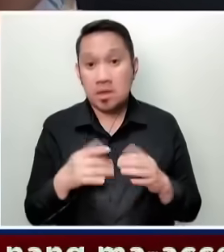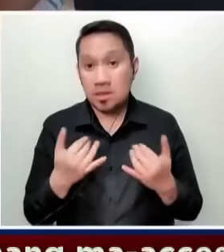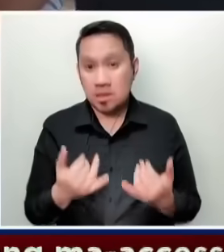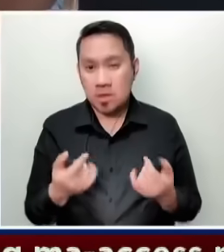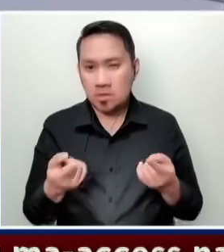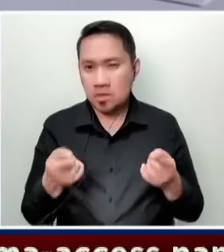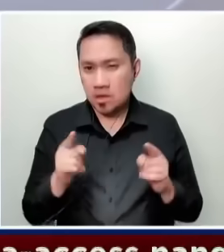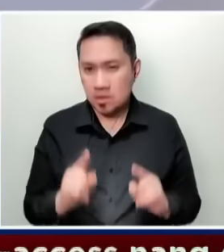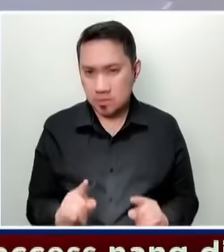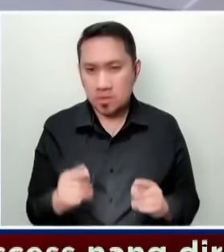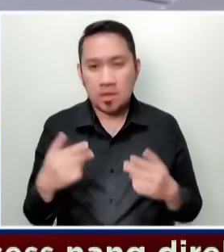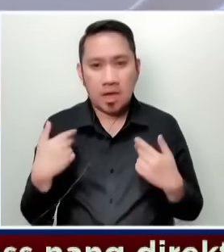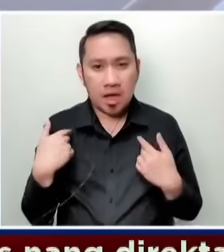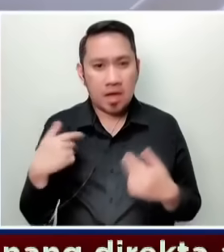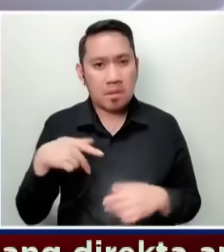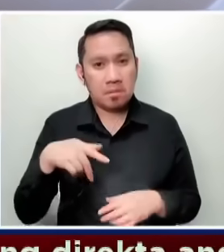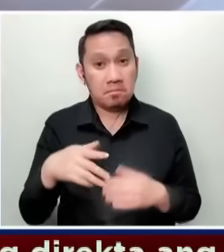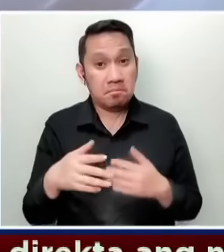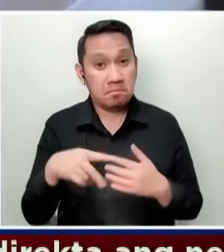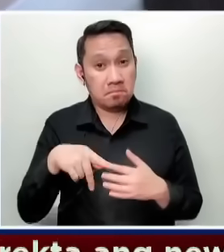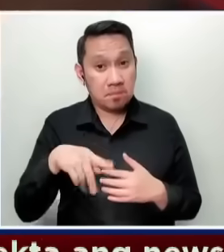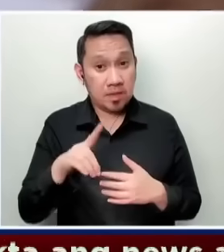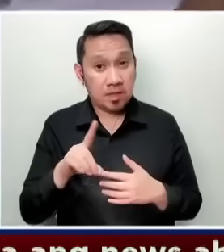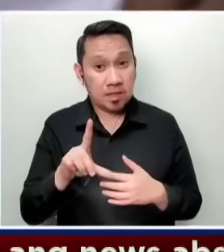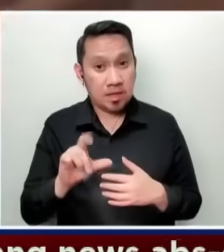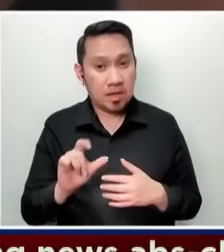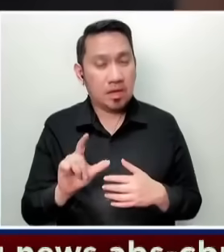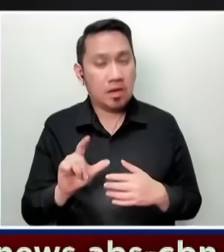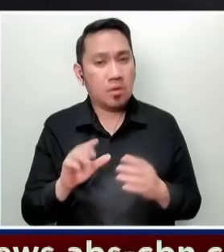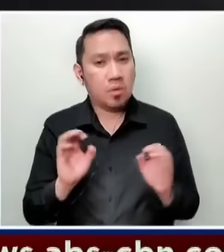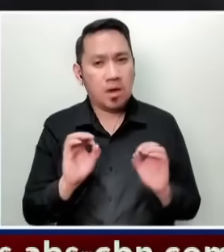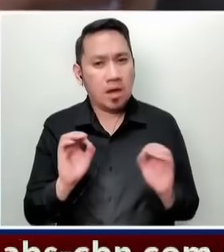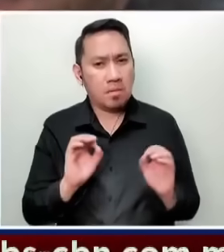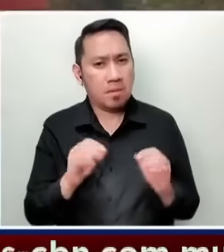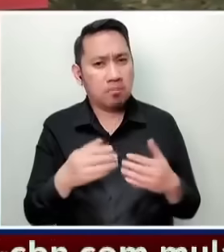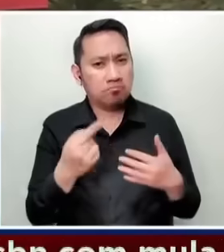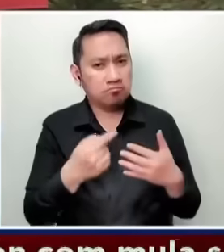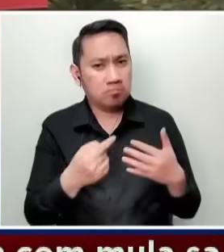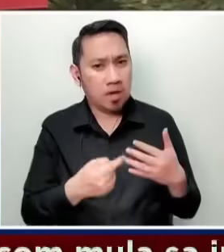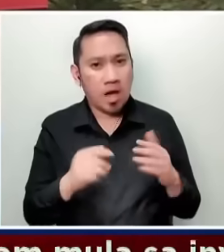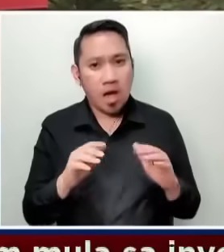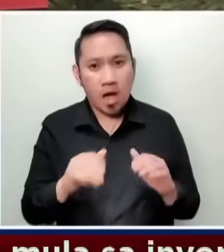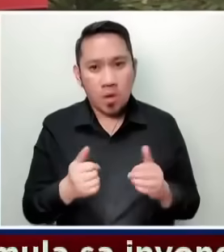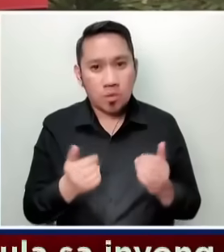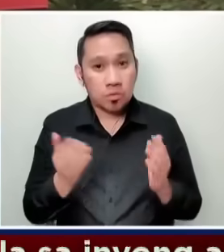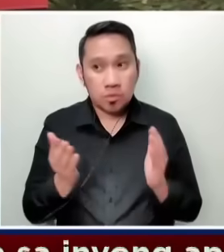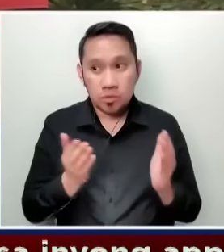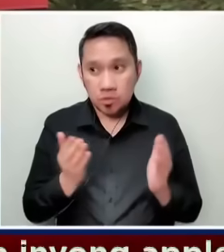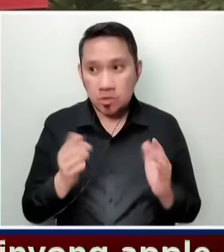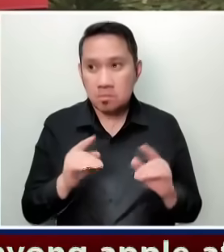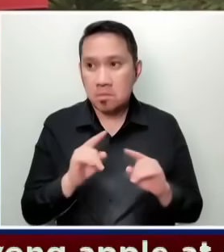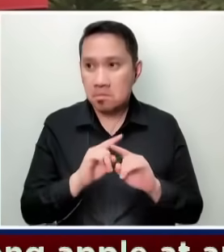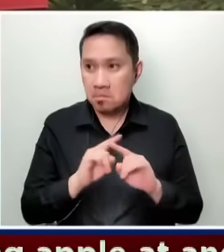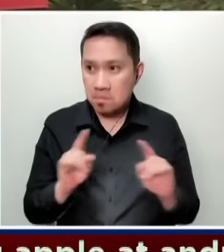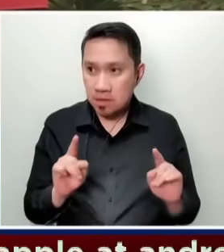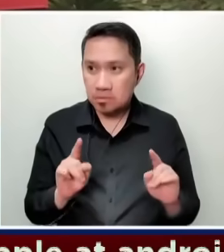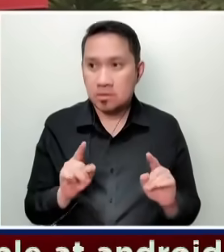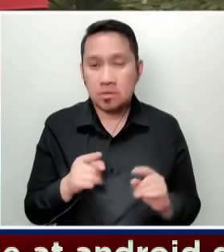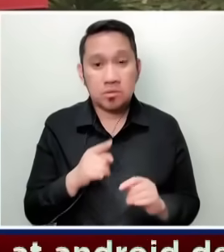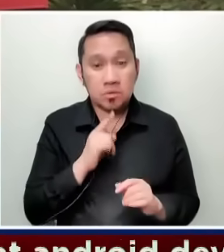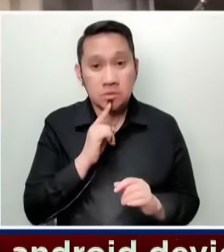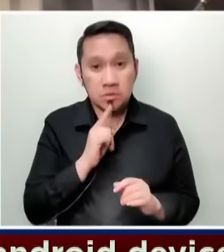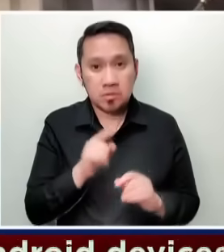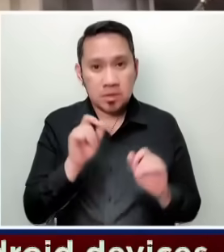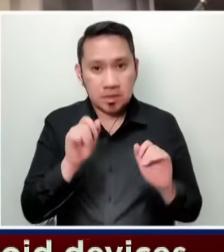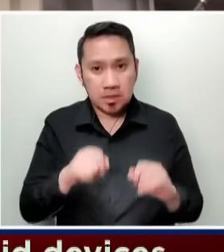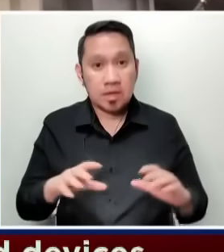na may uupong PDL sa barangay, wala pang guidelines kung paano sila makapaglilingkod. Pero pagtitiyak ng COMELEC, kaya itong matapos